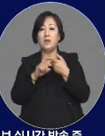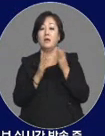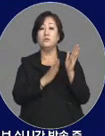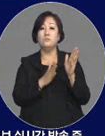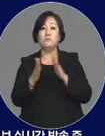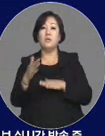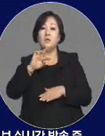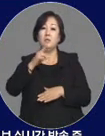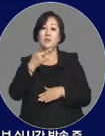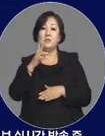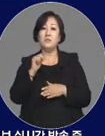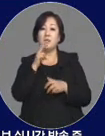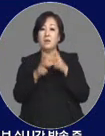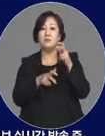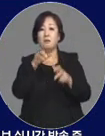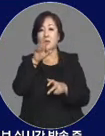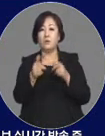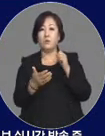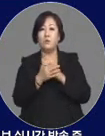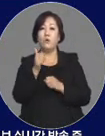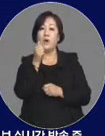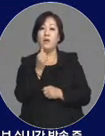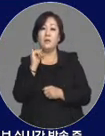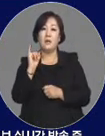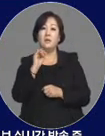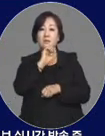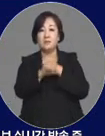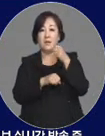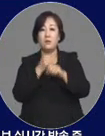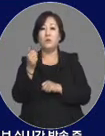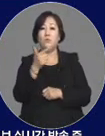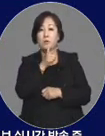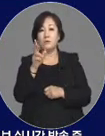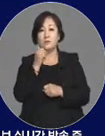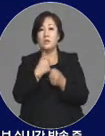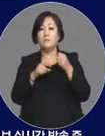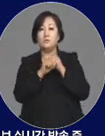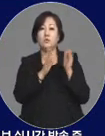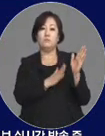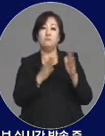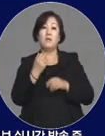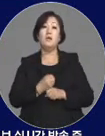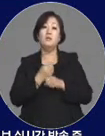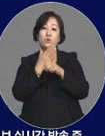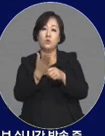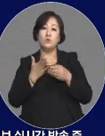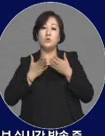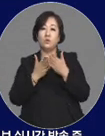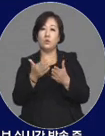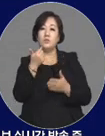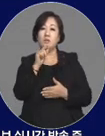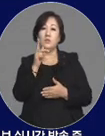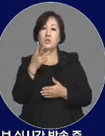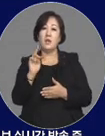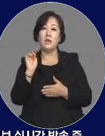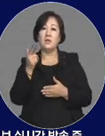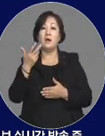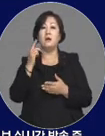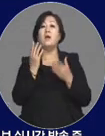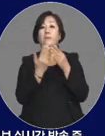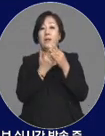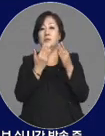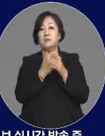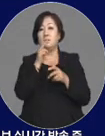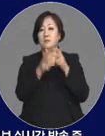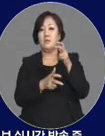디지털 전환 사업과 AI 기반 자율 용접 솔루션 개발, 수출형 조선해양 소형 원전 개발 등도